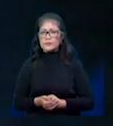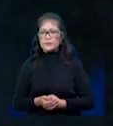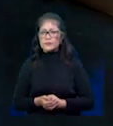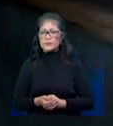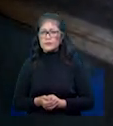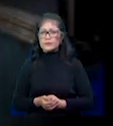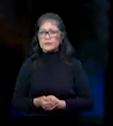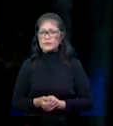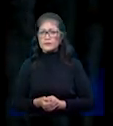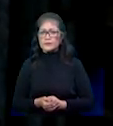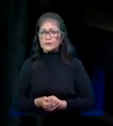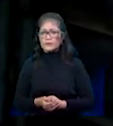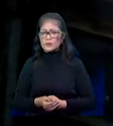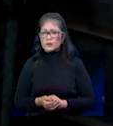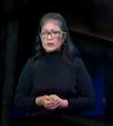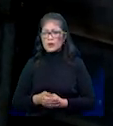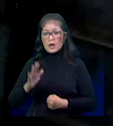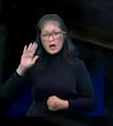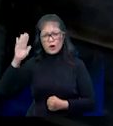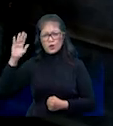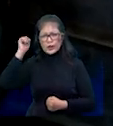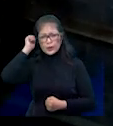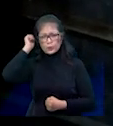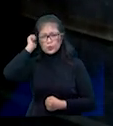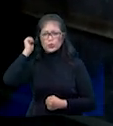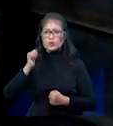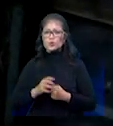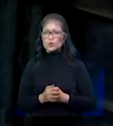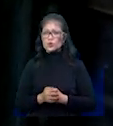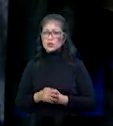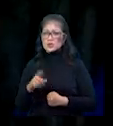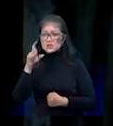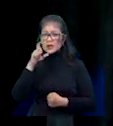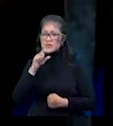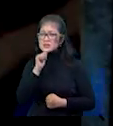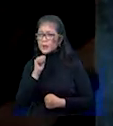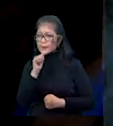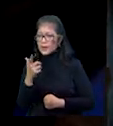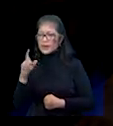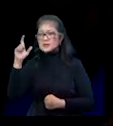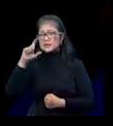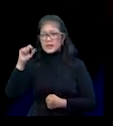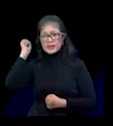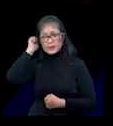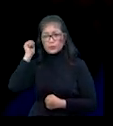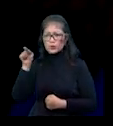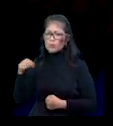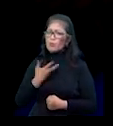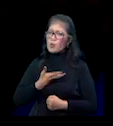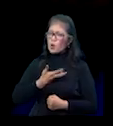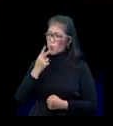Permisi Ibu mau cari ibu kita mau lihat gimana